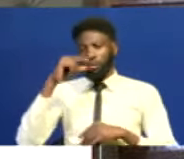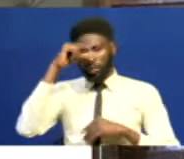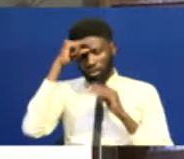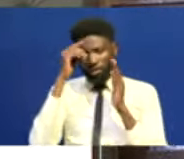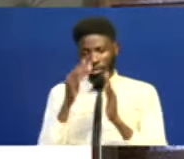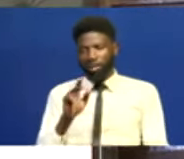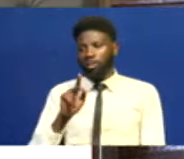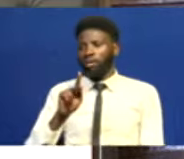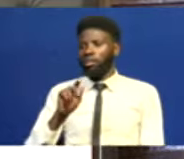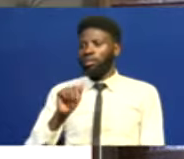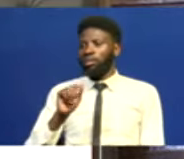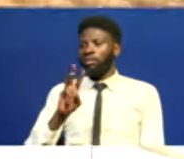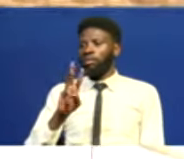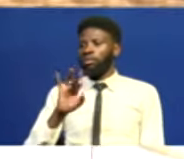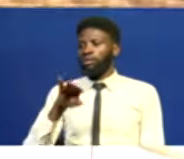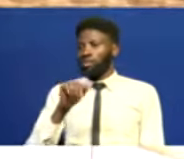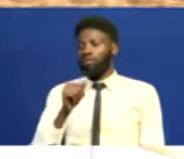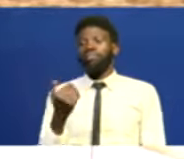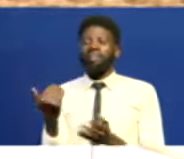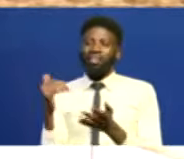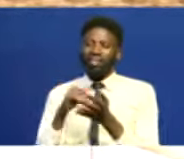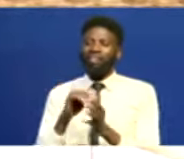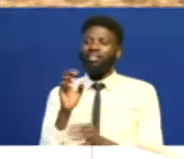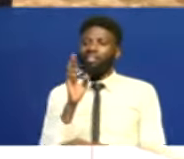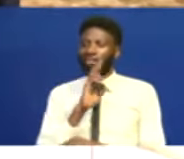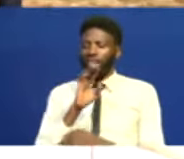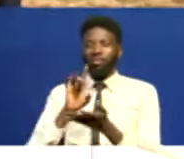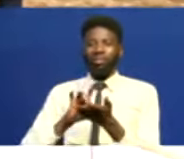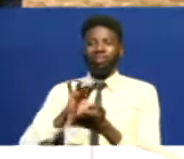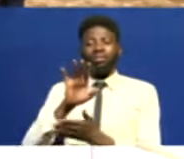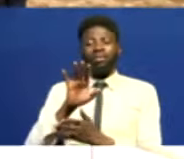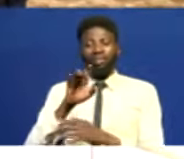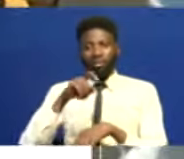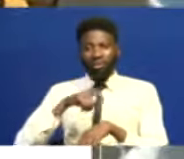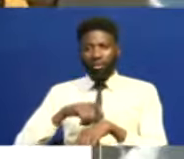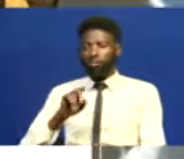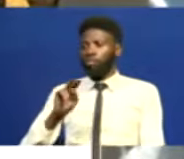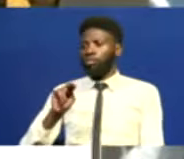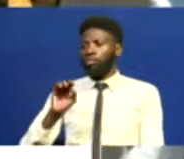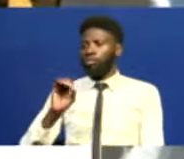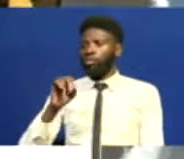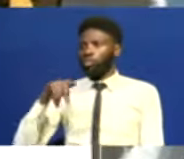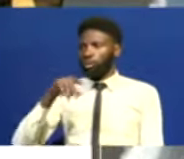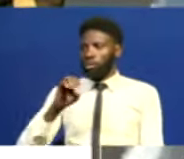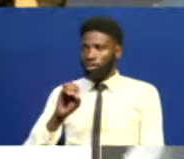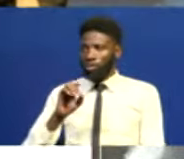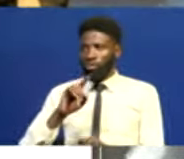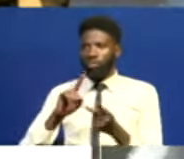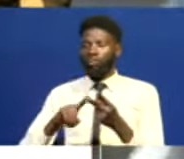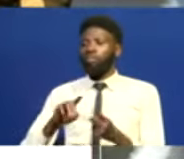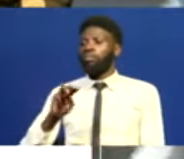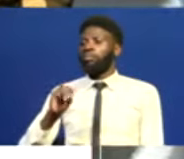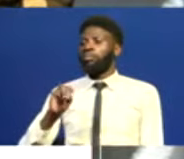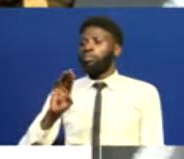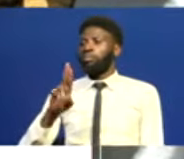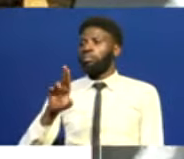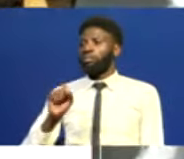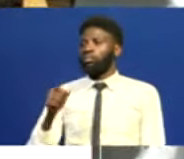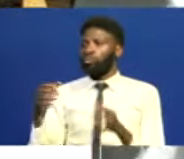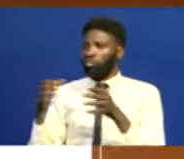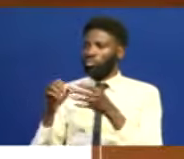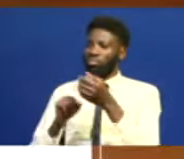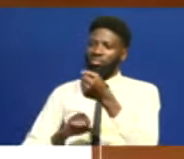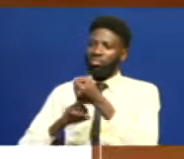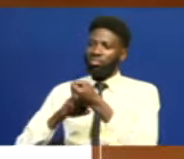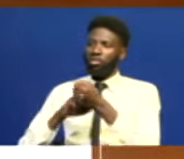nyingine anakabiliwa na hatari ya kufurushwa baada ya vyama vya Nopeu na kile cha kiraitu Murungi cha Devolution Empowerment kuacha kumuunga mkono